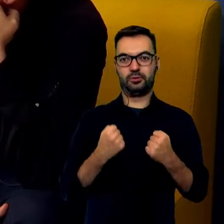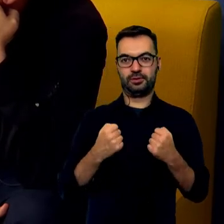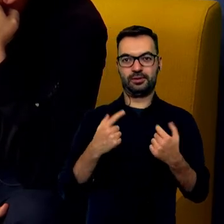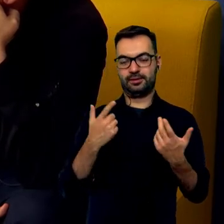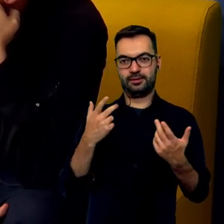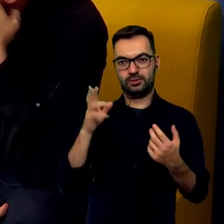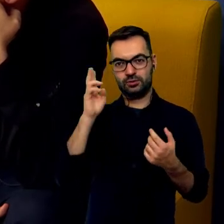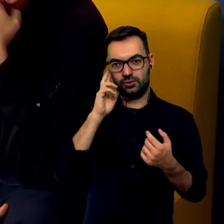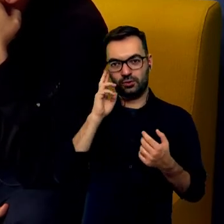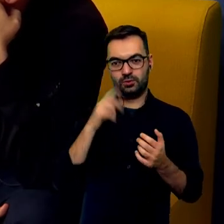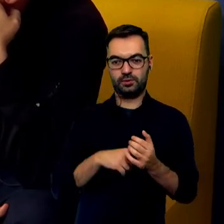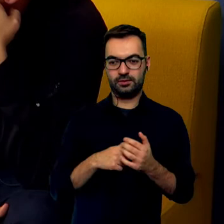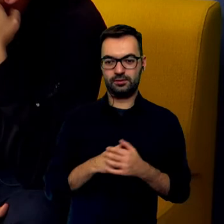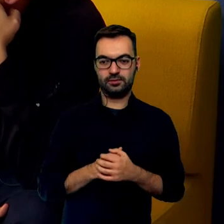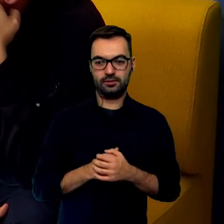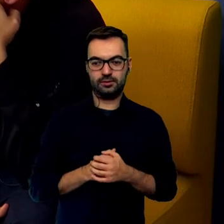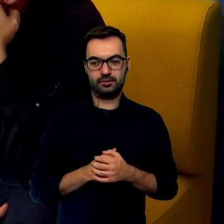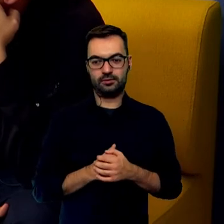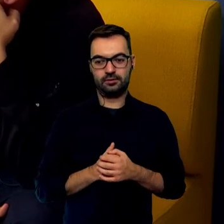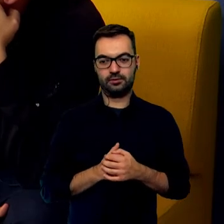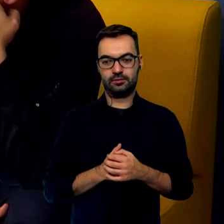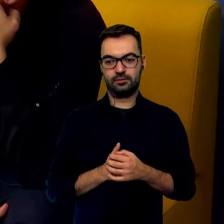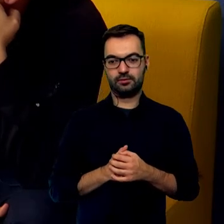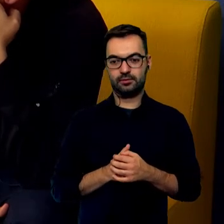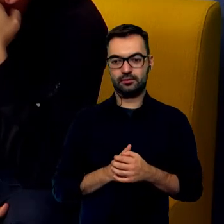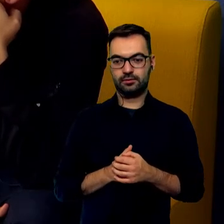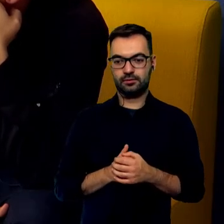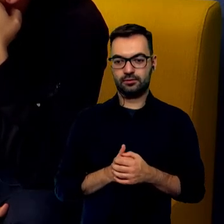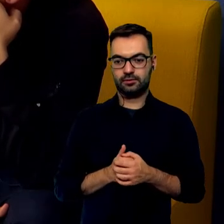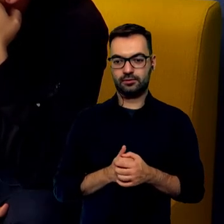to w jakiekolwiek kategorie,